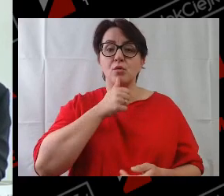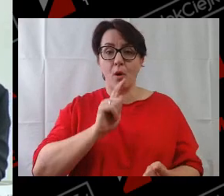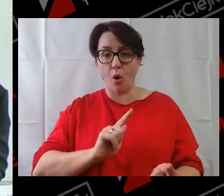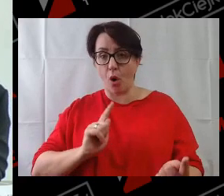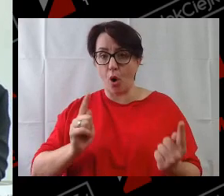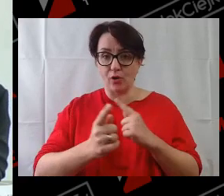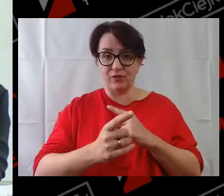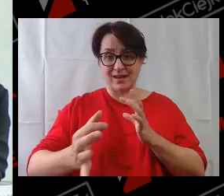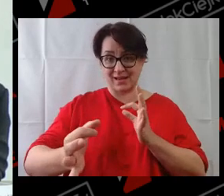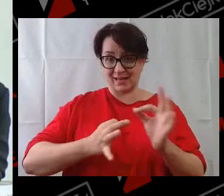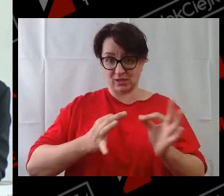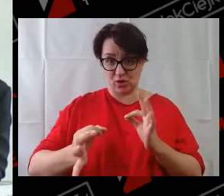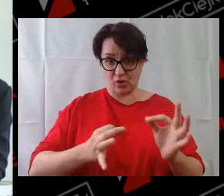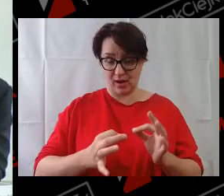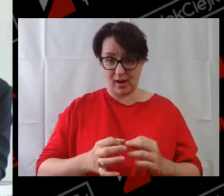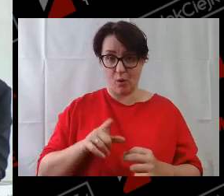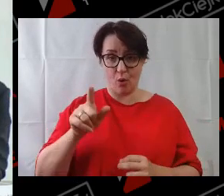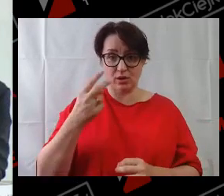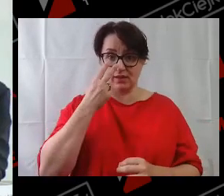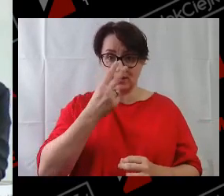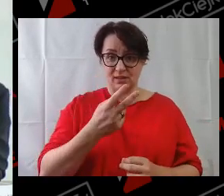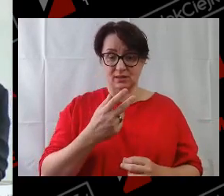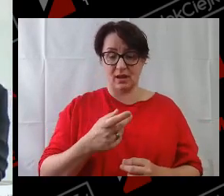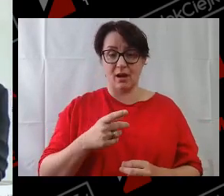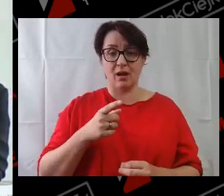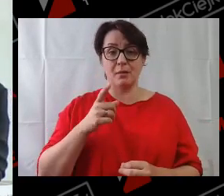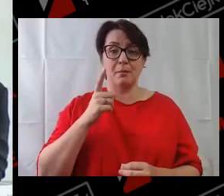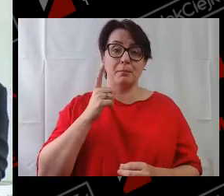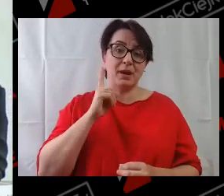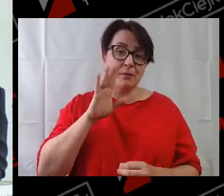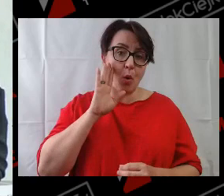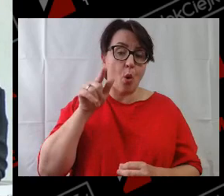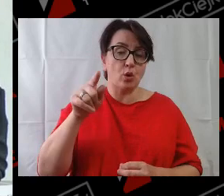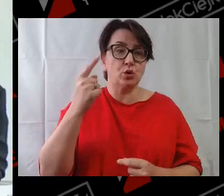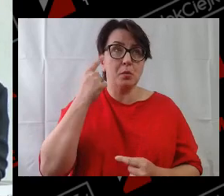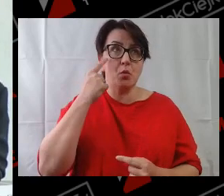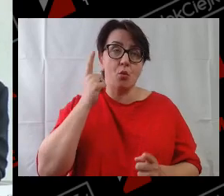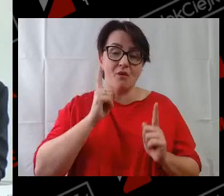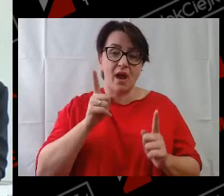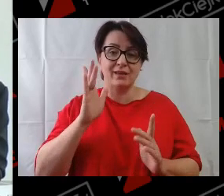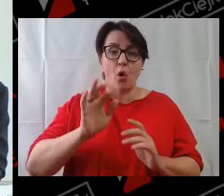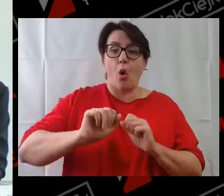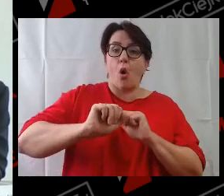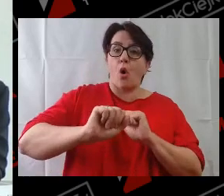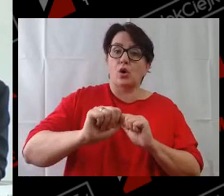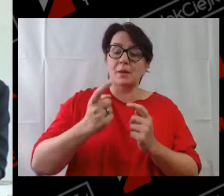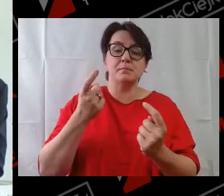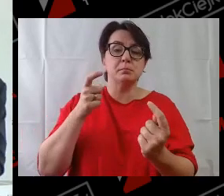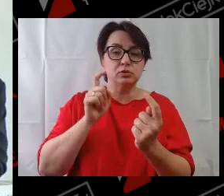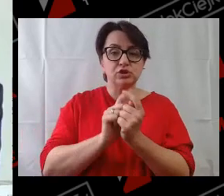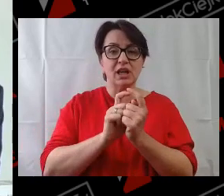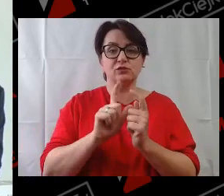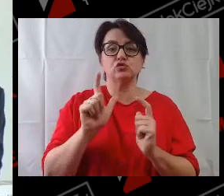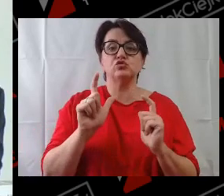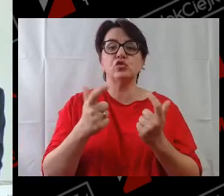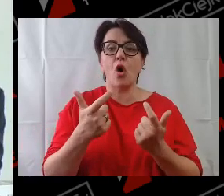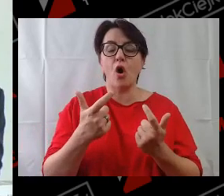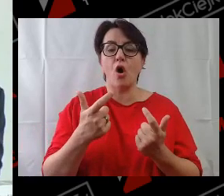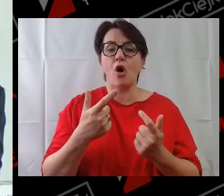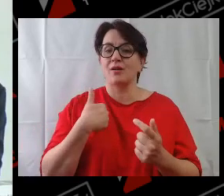historii pewnie oni uważają że tylko bronią przeciwko czemuś